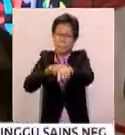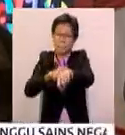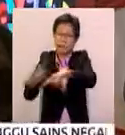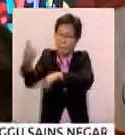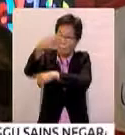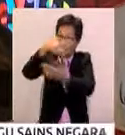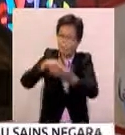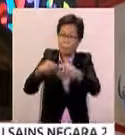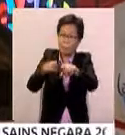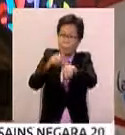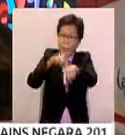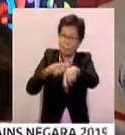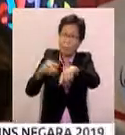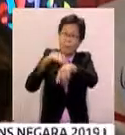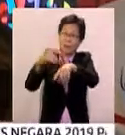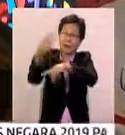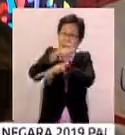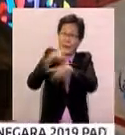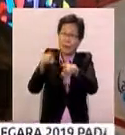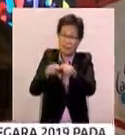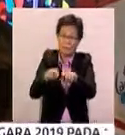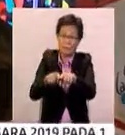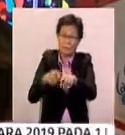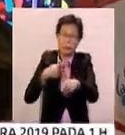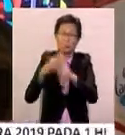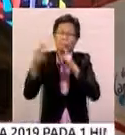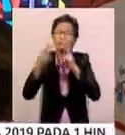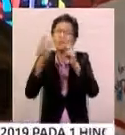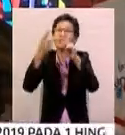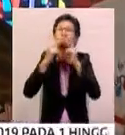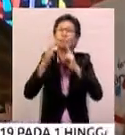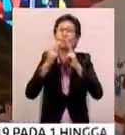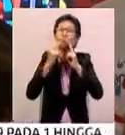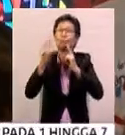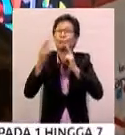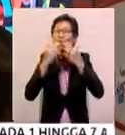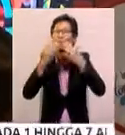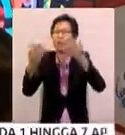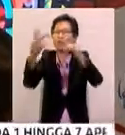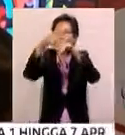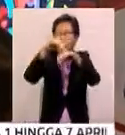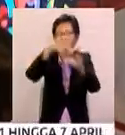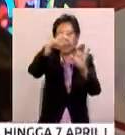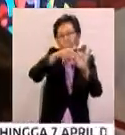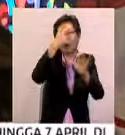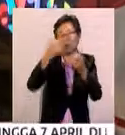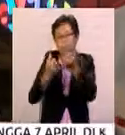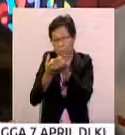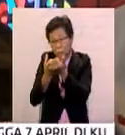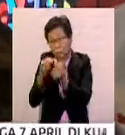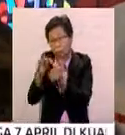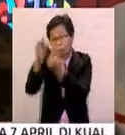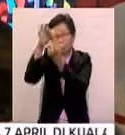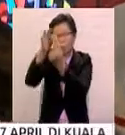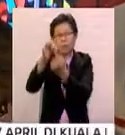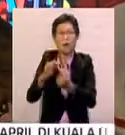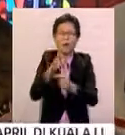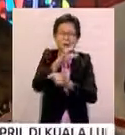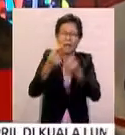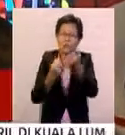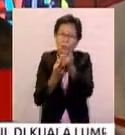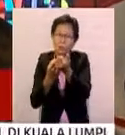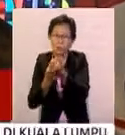ini, kita kena ucapkan ribuan terima kasih kepada pihak Petronas kerana jadi penaja utama or title sponsor